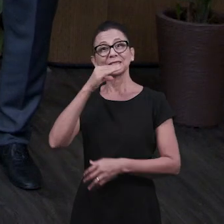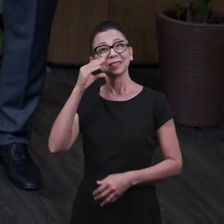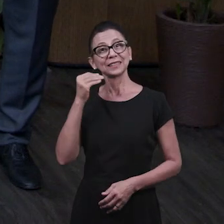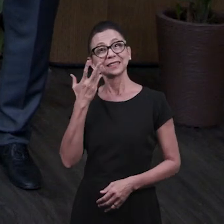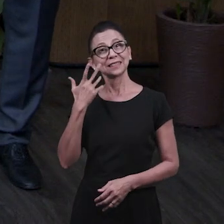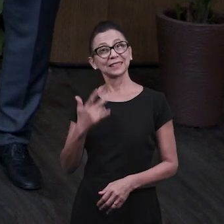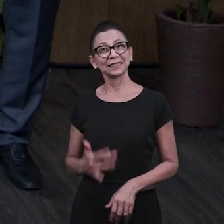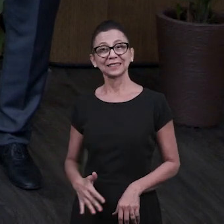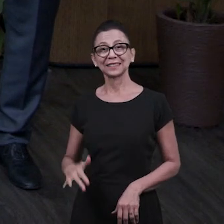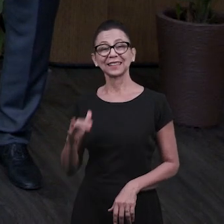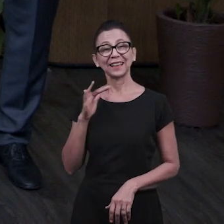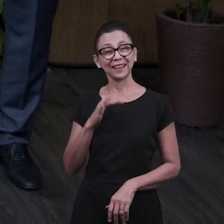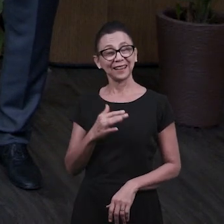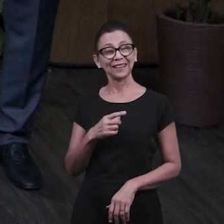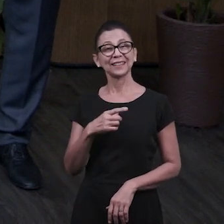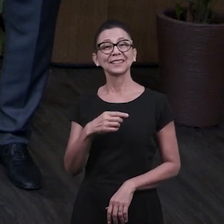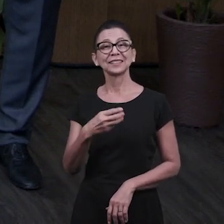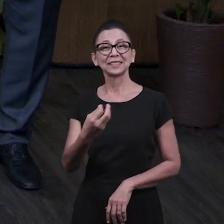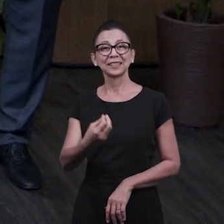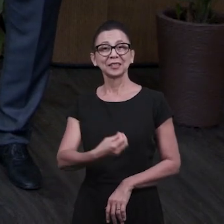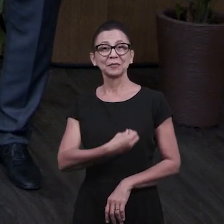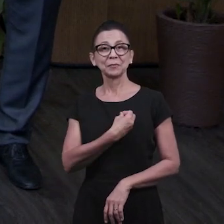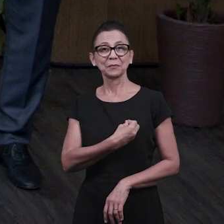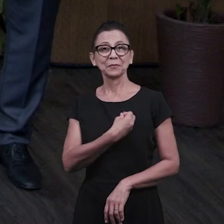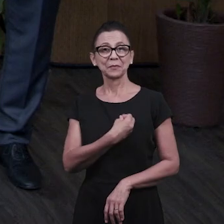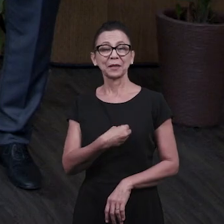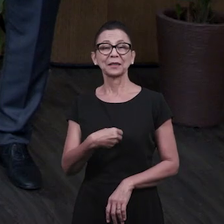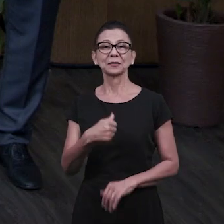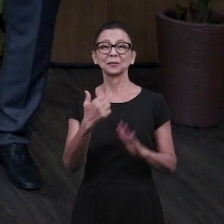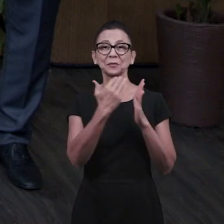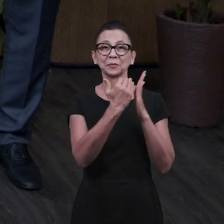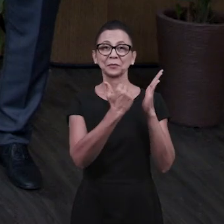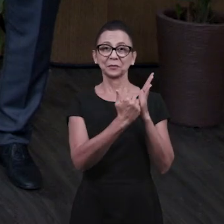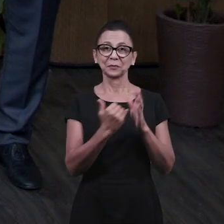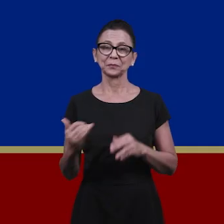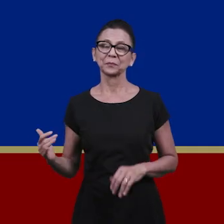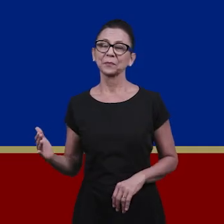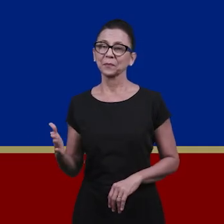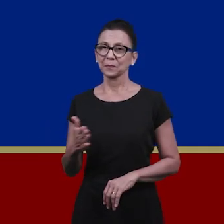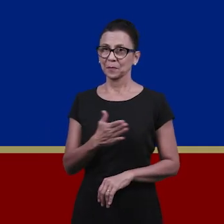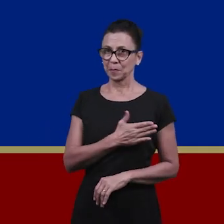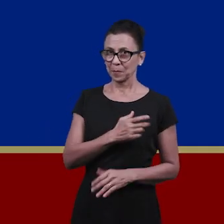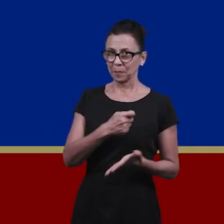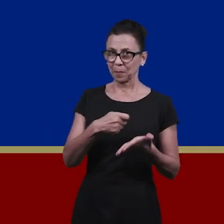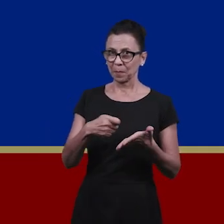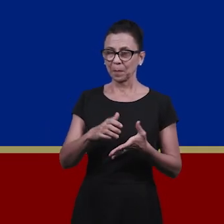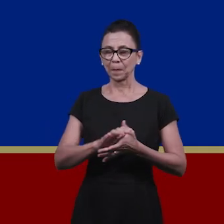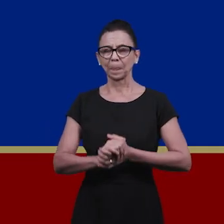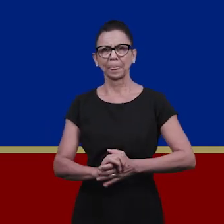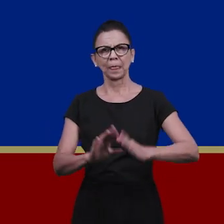intermédiaires et enfants qui participent du programme. Il nous a écrit, dans la parabole du